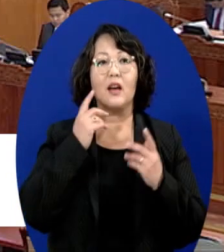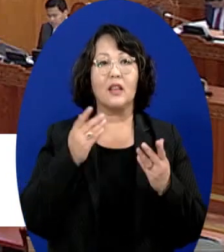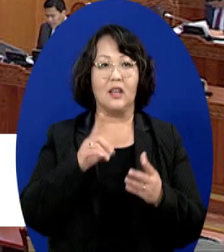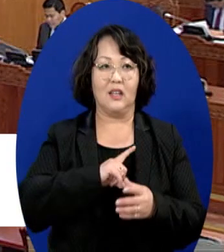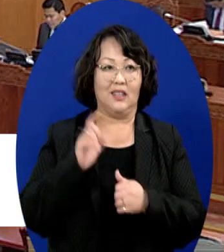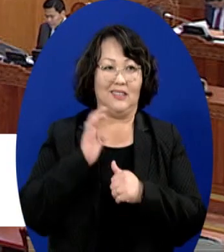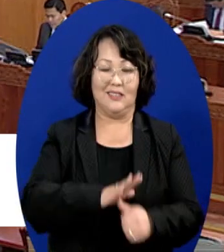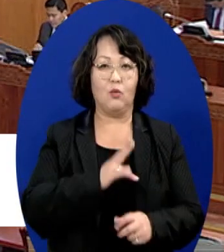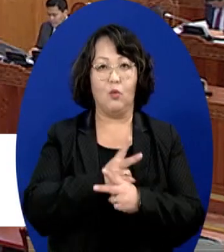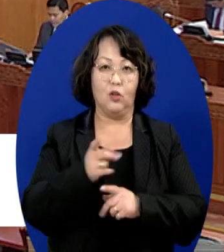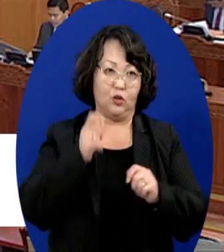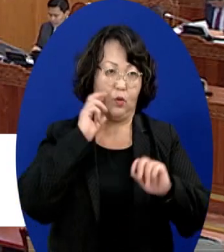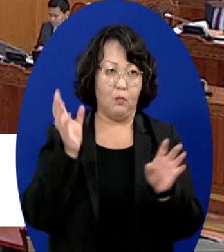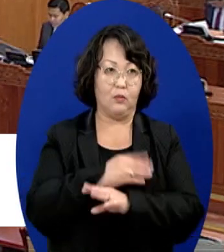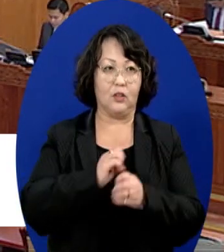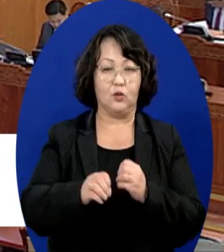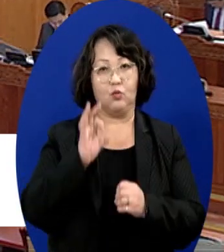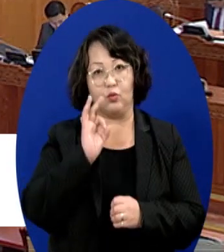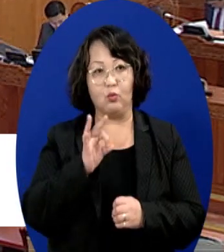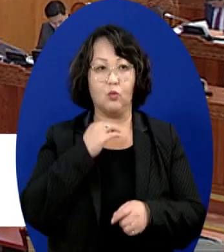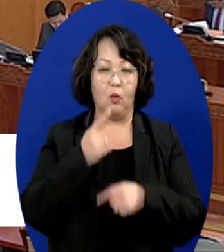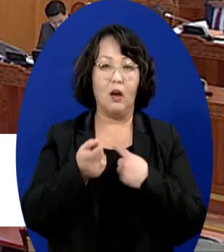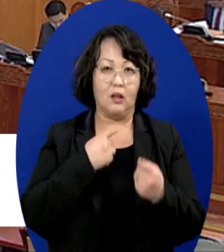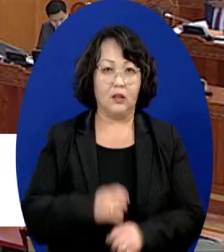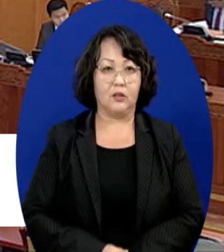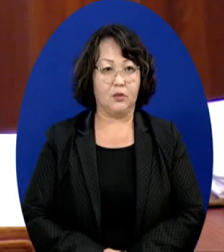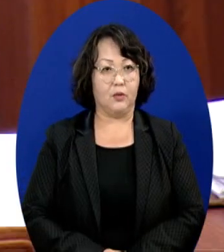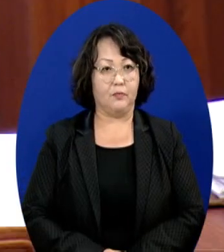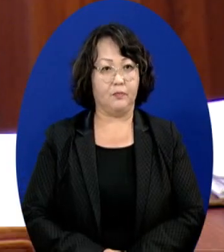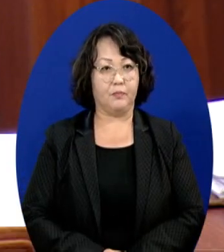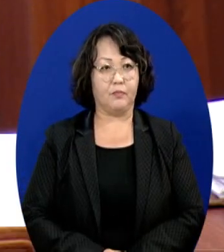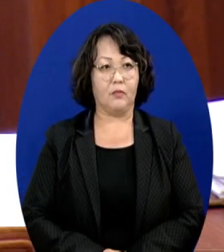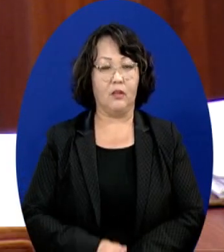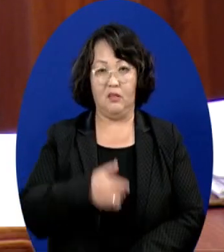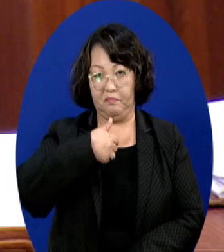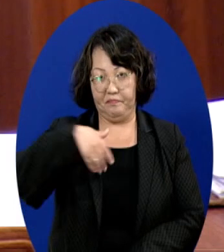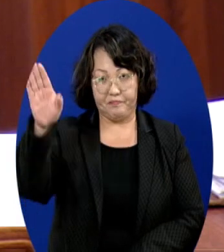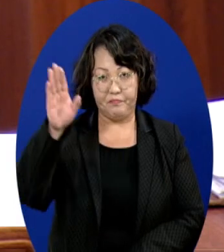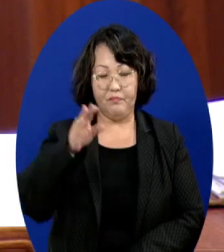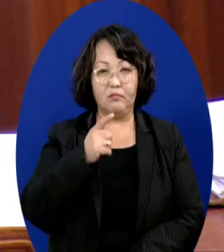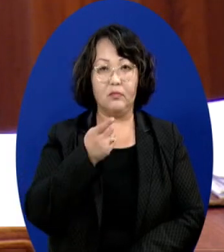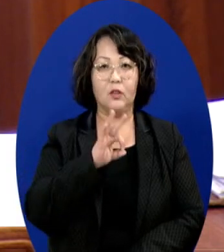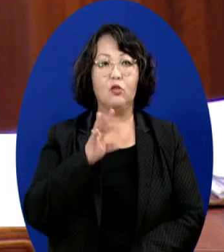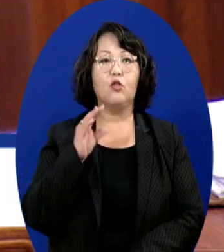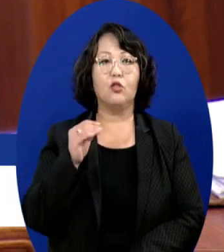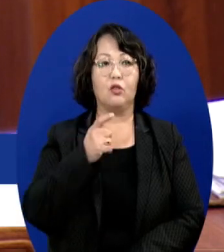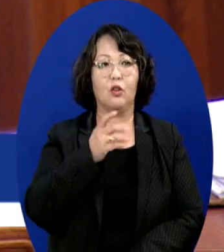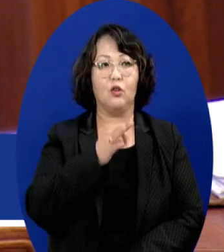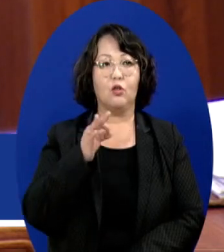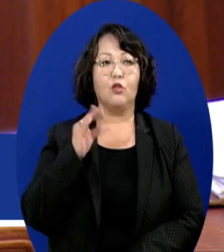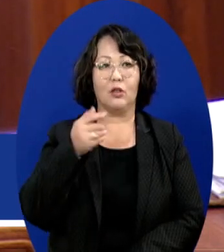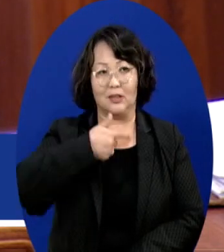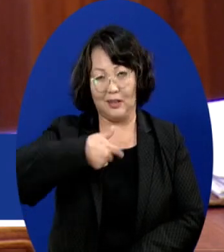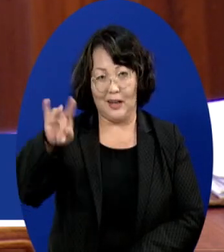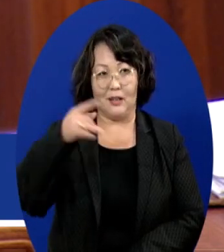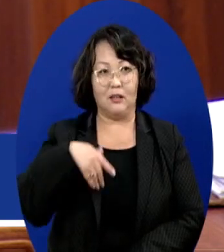хязгаарлсан хуулийн зохицуултыг хийх нь зөв эсэх тухайд яригдж байна. Хөөж гарах тухай юм байсан юм аа. Тэр ер нь хэрэглэхэд их боломжгүй